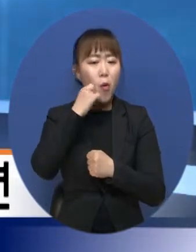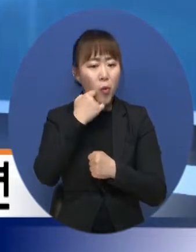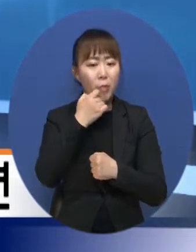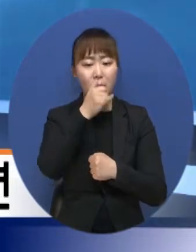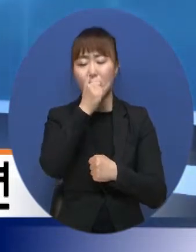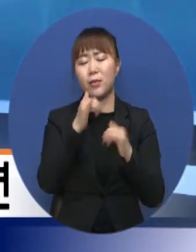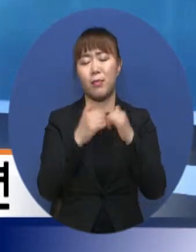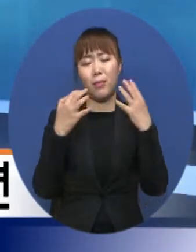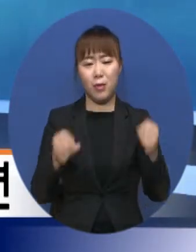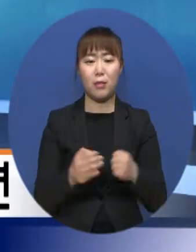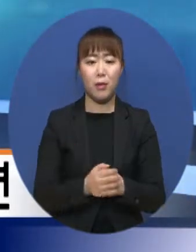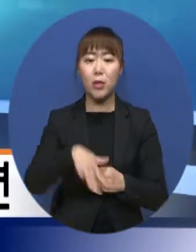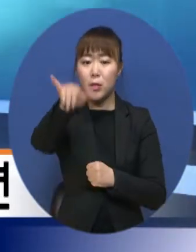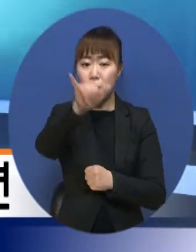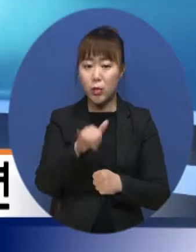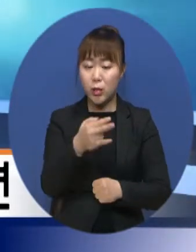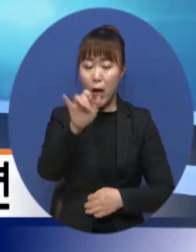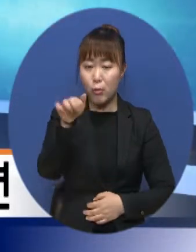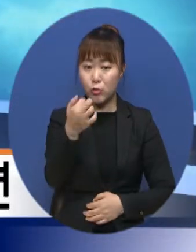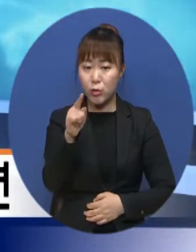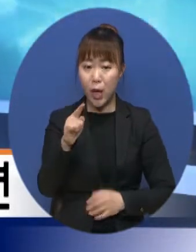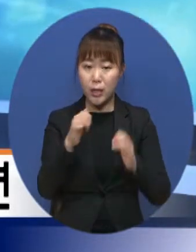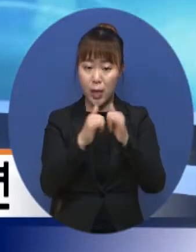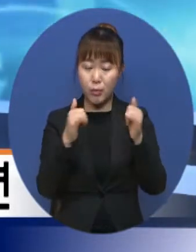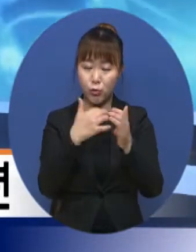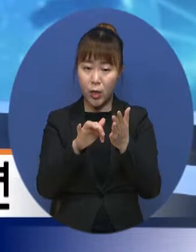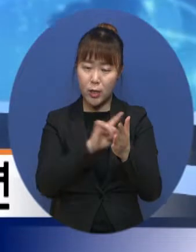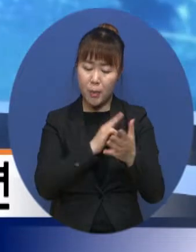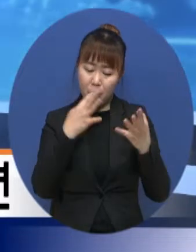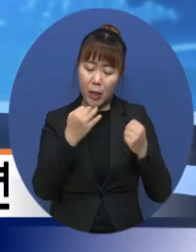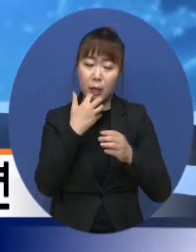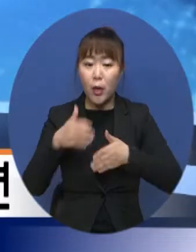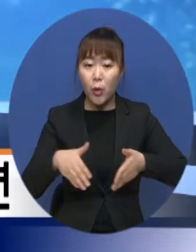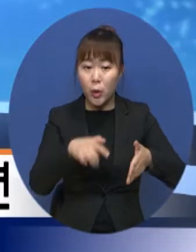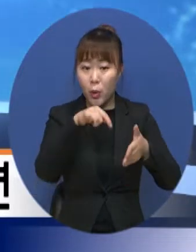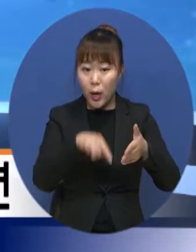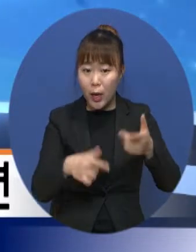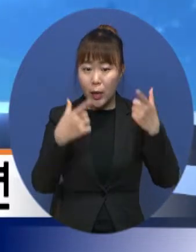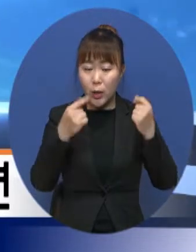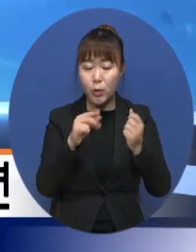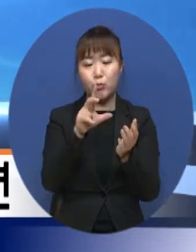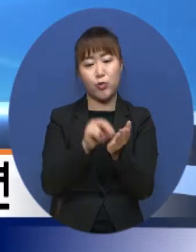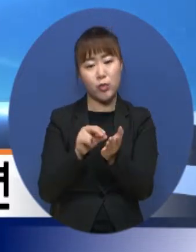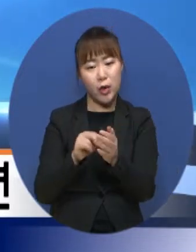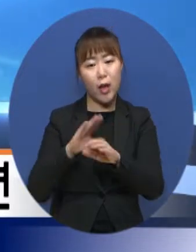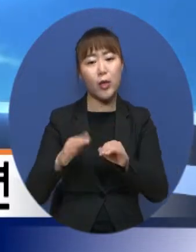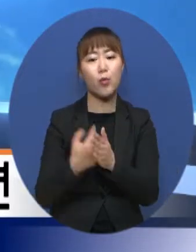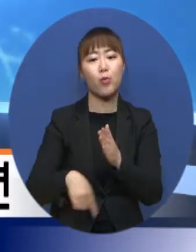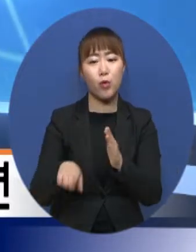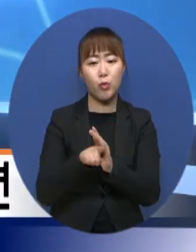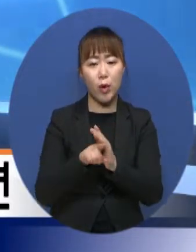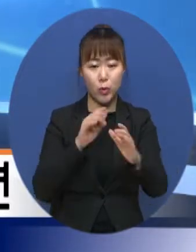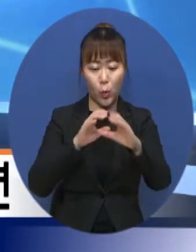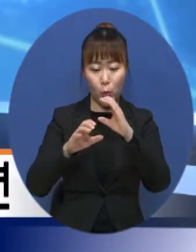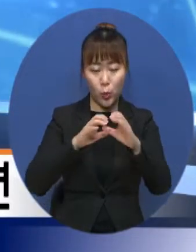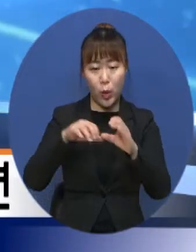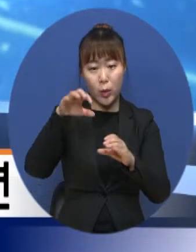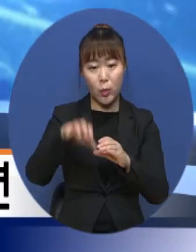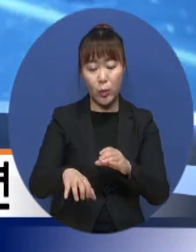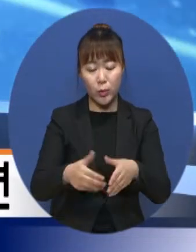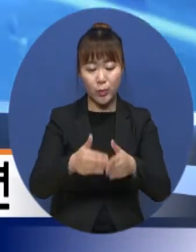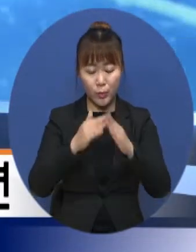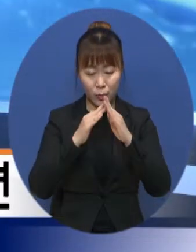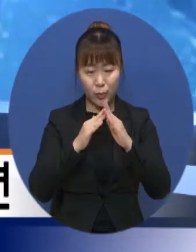많습니다. 전국에서 다문화 인구가 가장 많은 경기도가 이러한 다문화 관련 문제를 해결하기 위한 소통 창구를